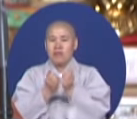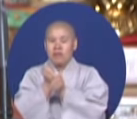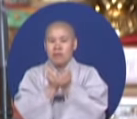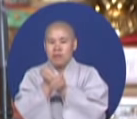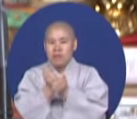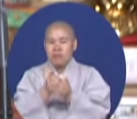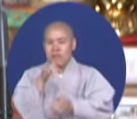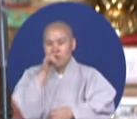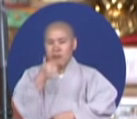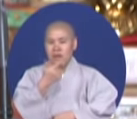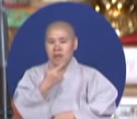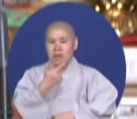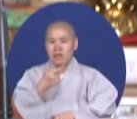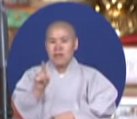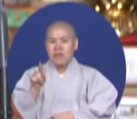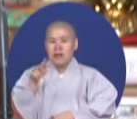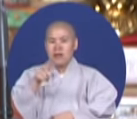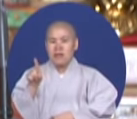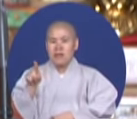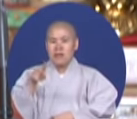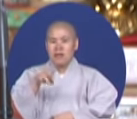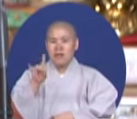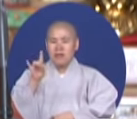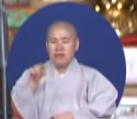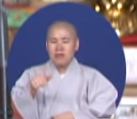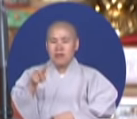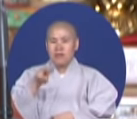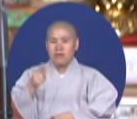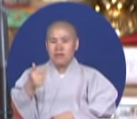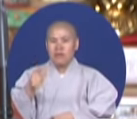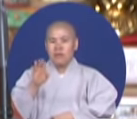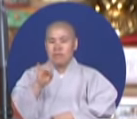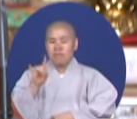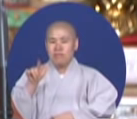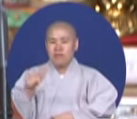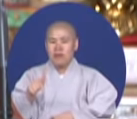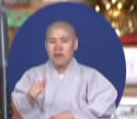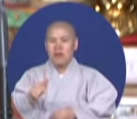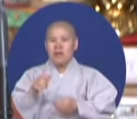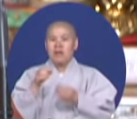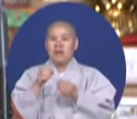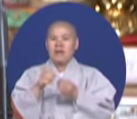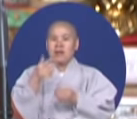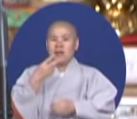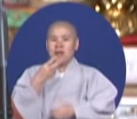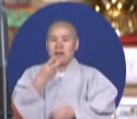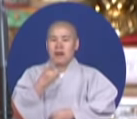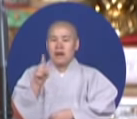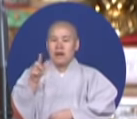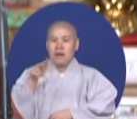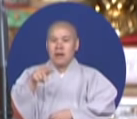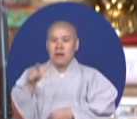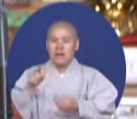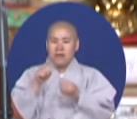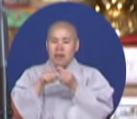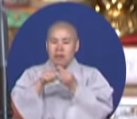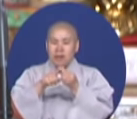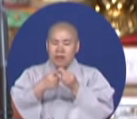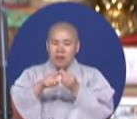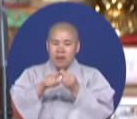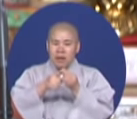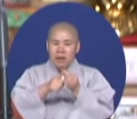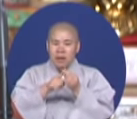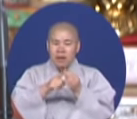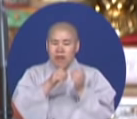라자 색선백. 라자라는 건 글자를 나열한다 이 말인데, 그 다란이